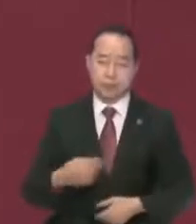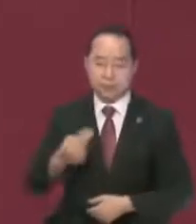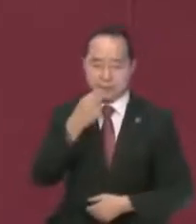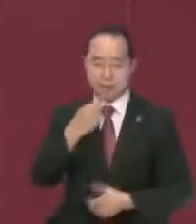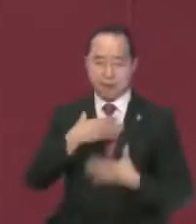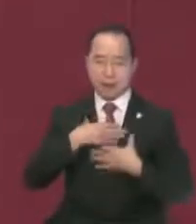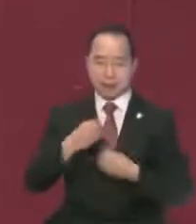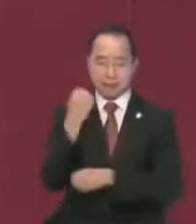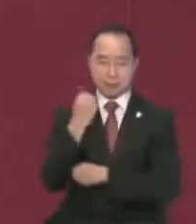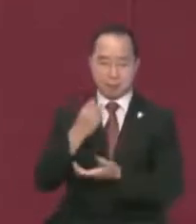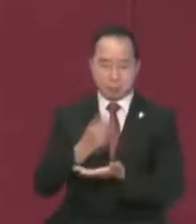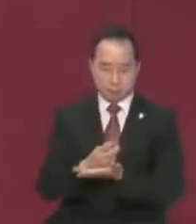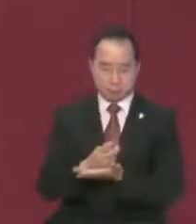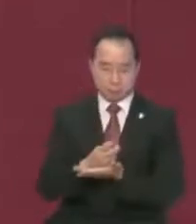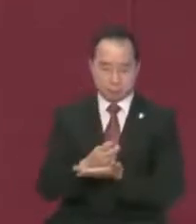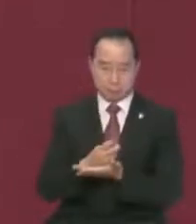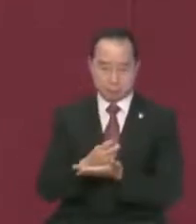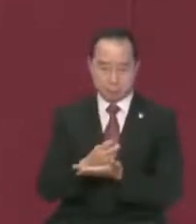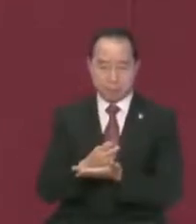생명안전기본법,